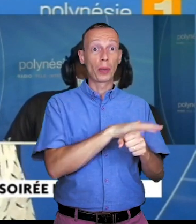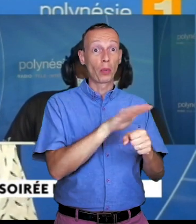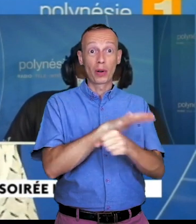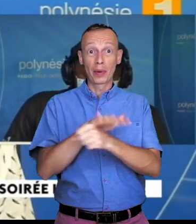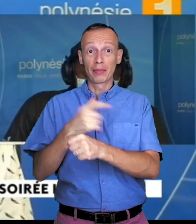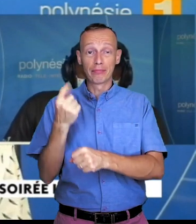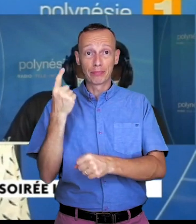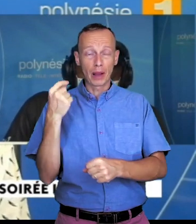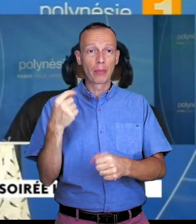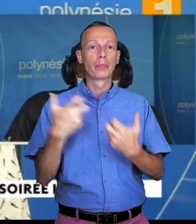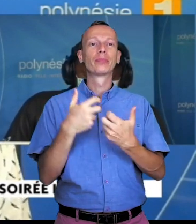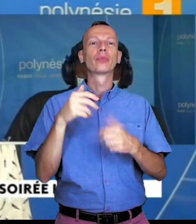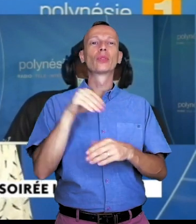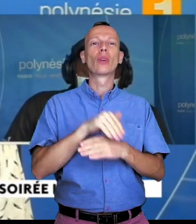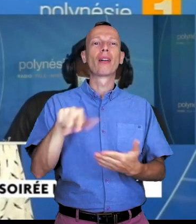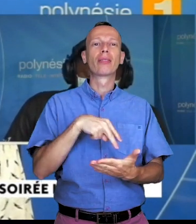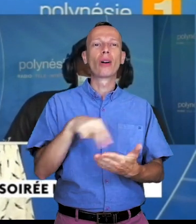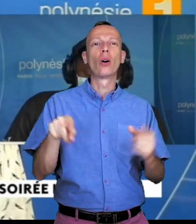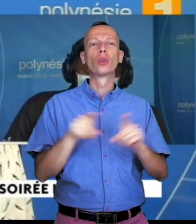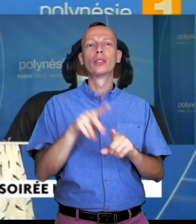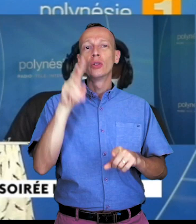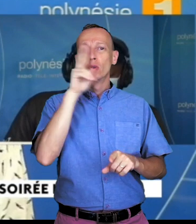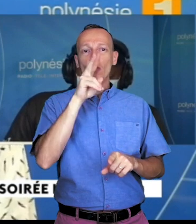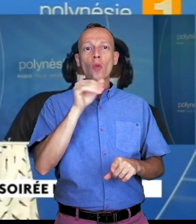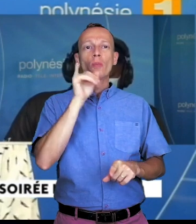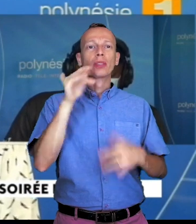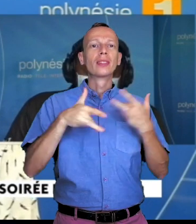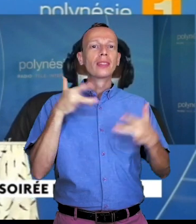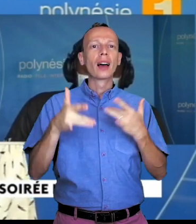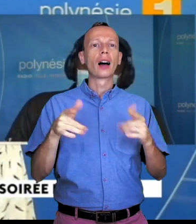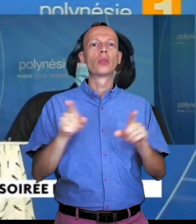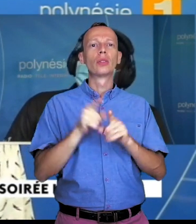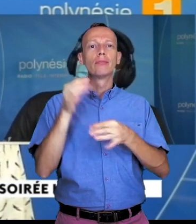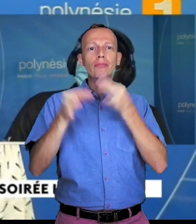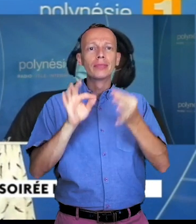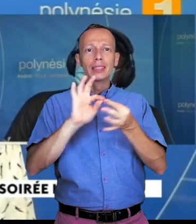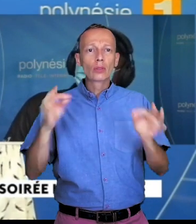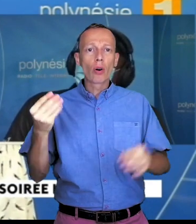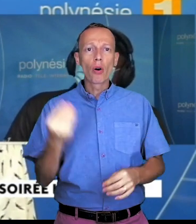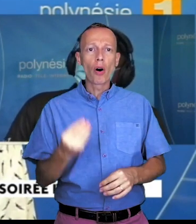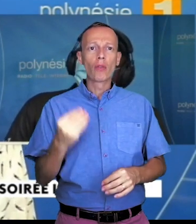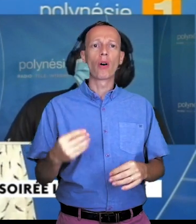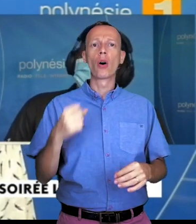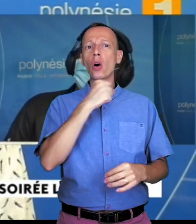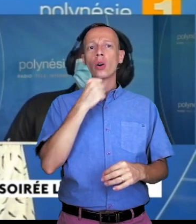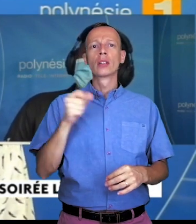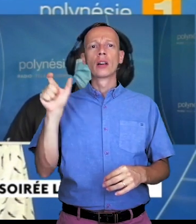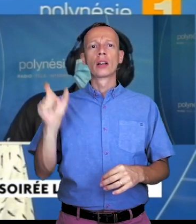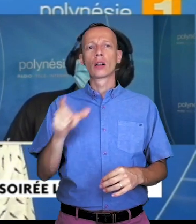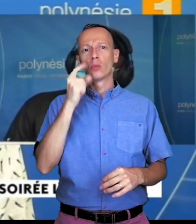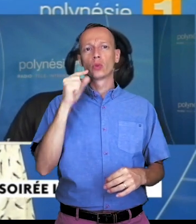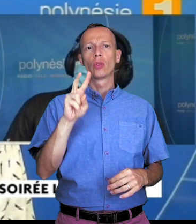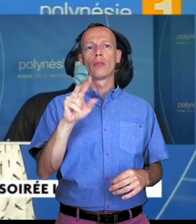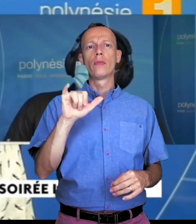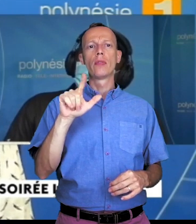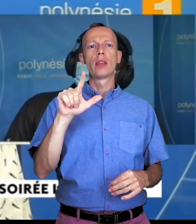est à guichet fermé déjà sur beaucoup d'événements, toutes les soirées de danse bien sûr, mais aussi l'humour au petit théâtre, les contineurs, les